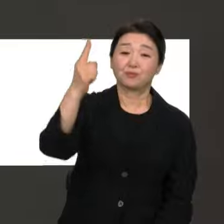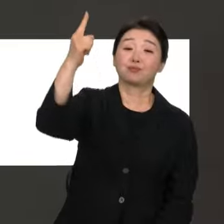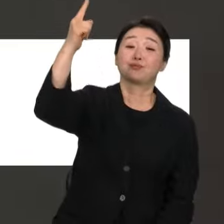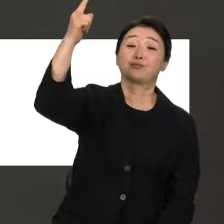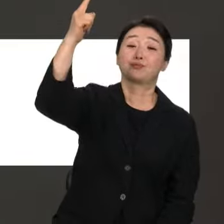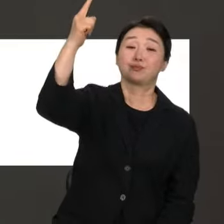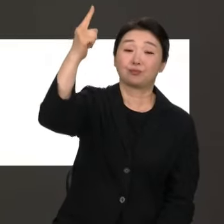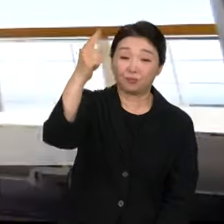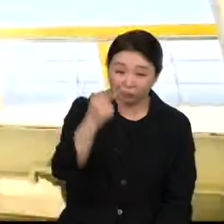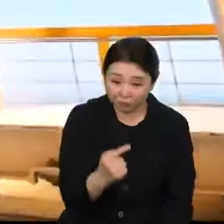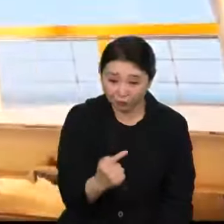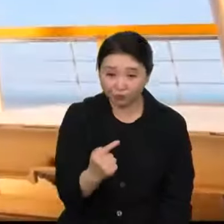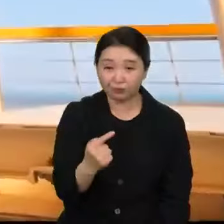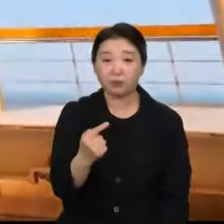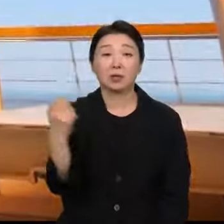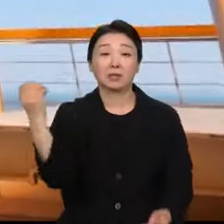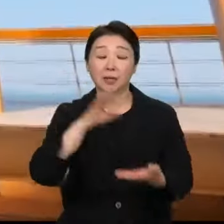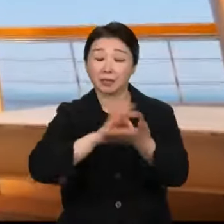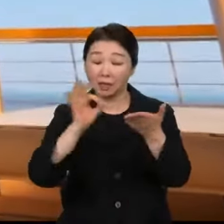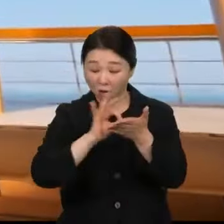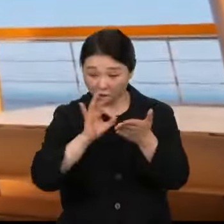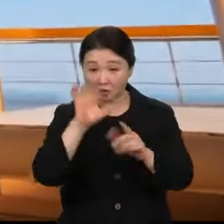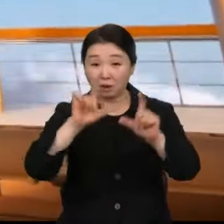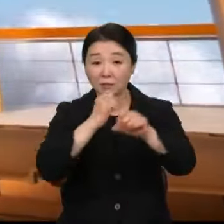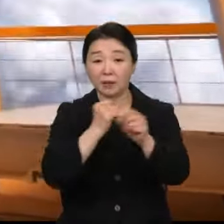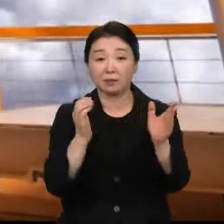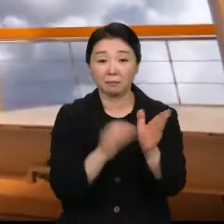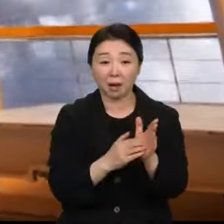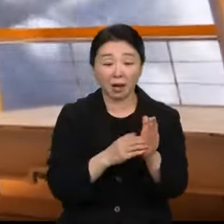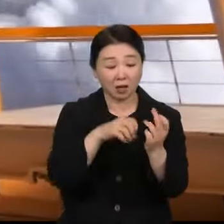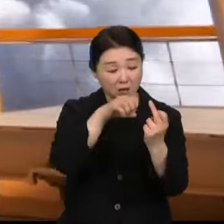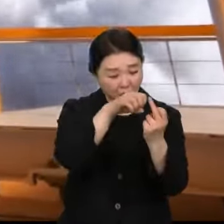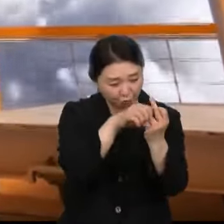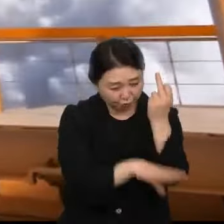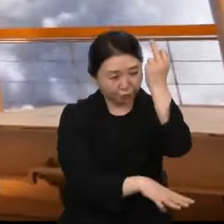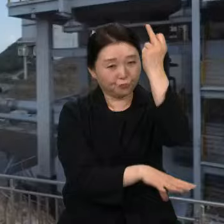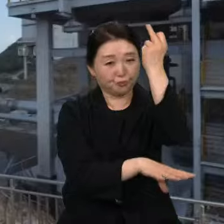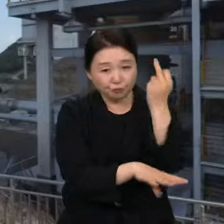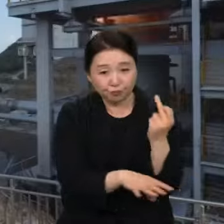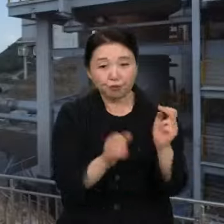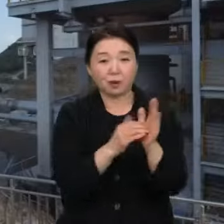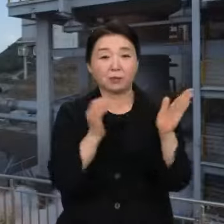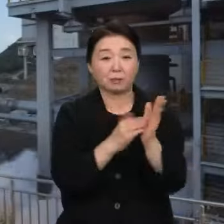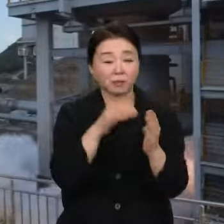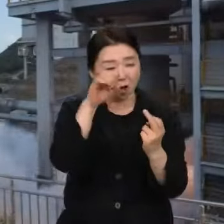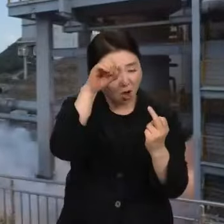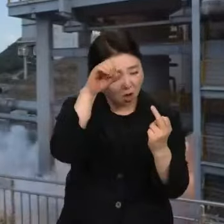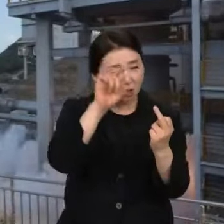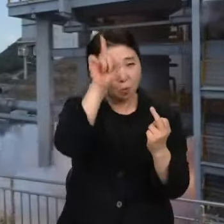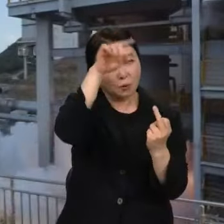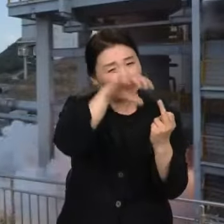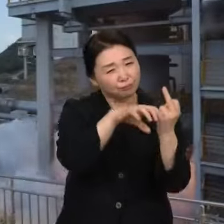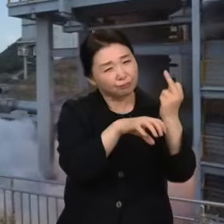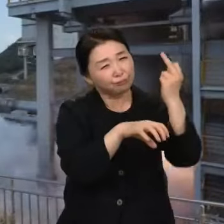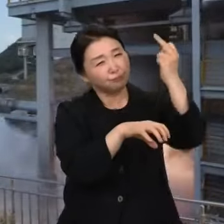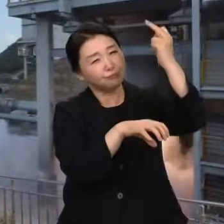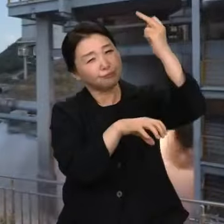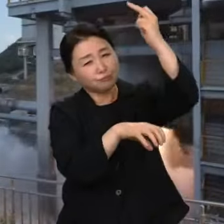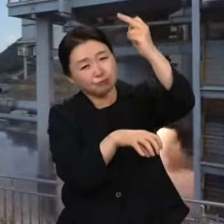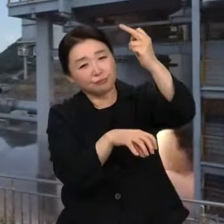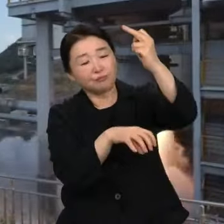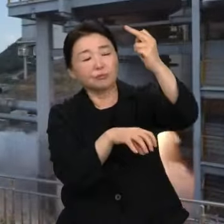현실로 만듭니다. 이제 막 기초적인 이착륙을 시작한 우리나라에선 더 높게 떠오를 수 있는 공간이 마땅치 않다는